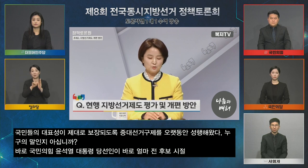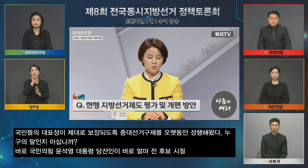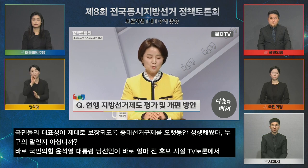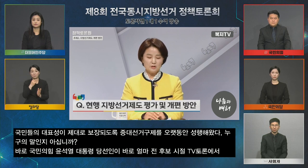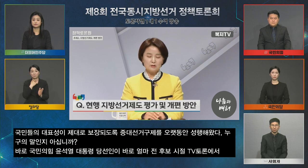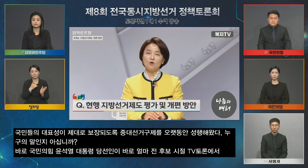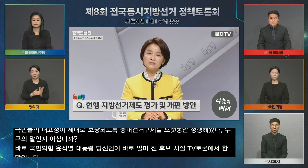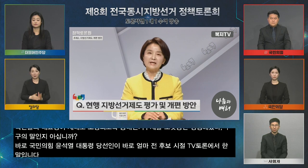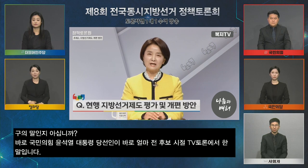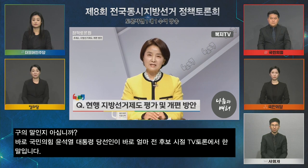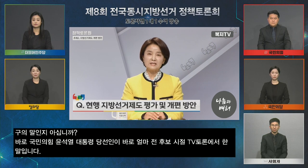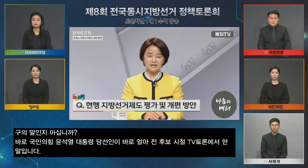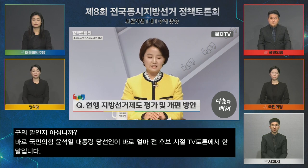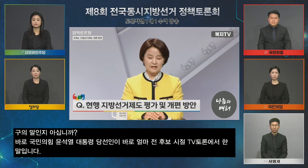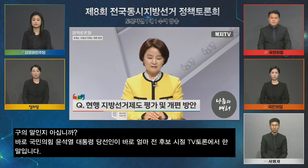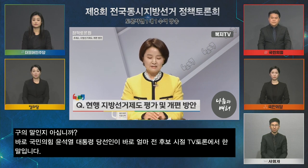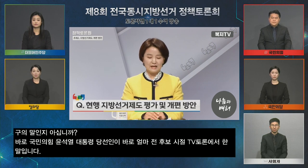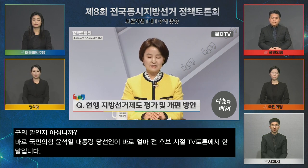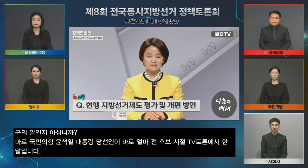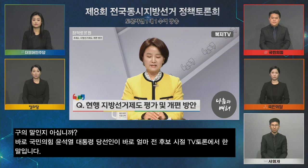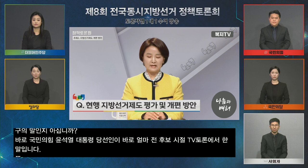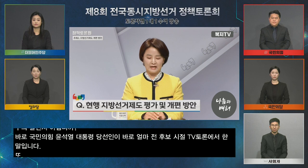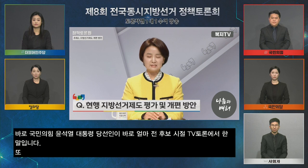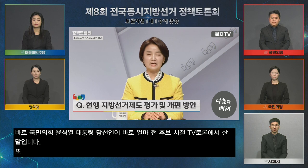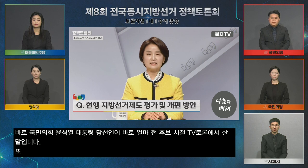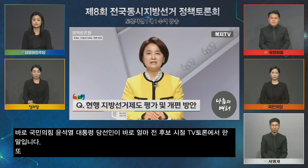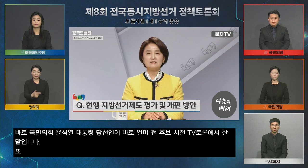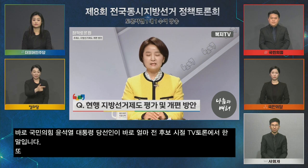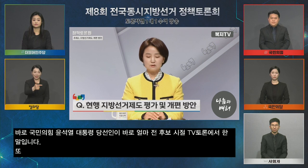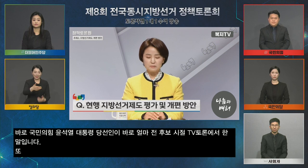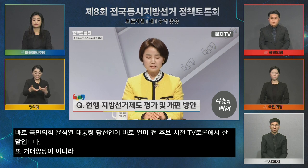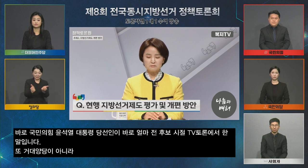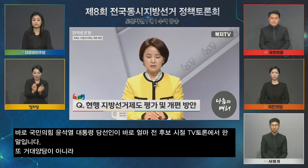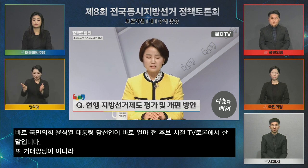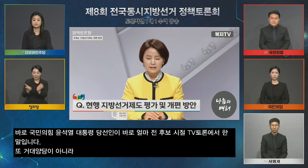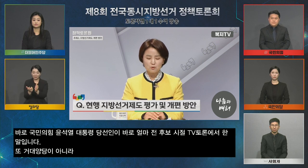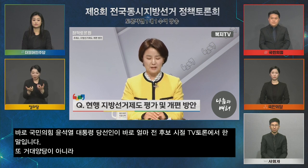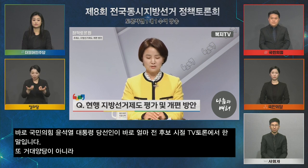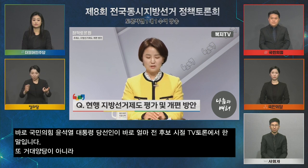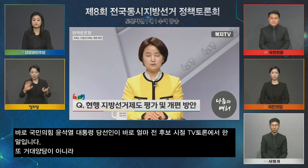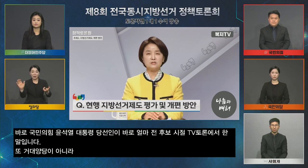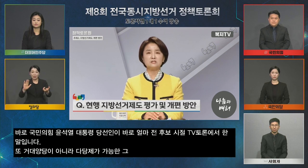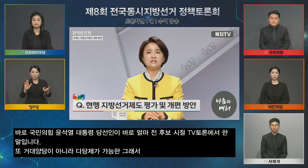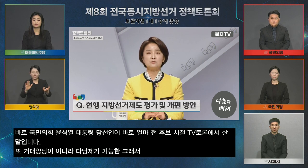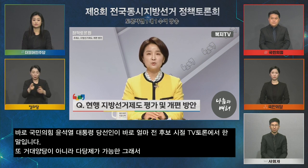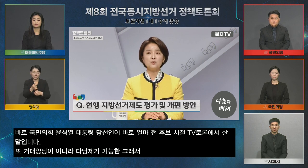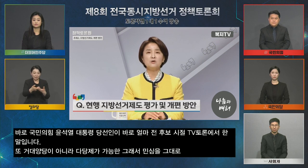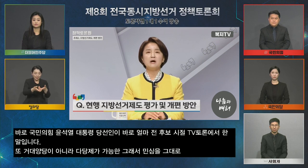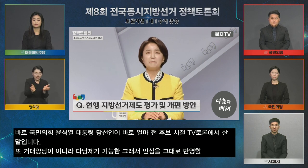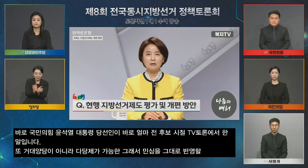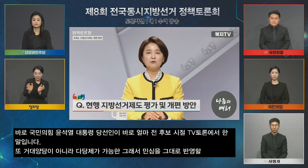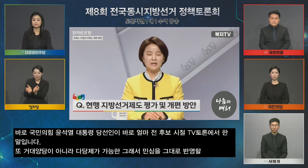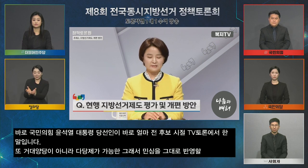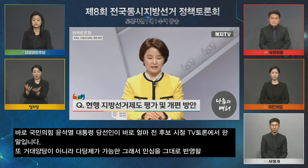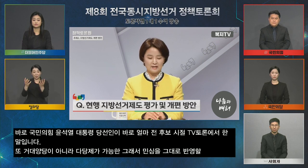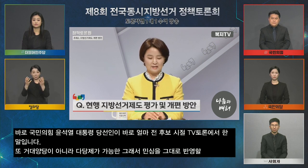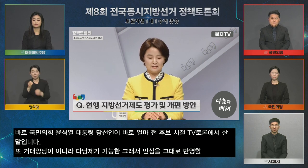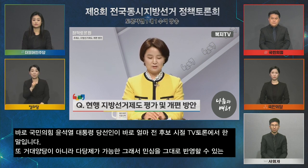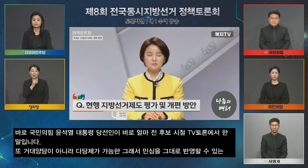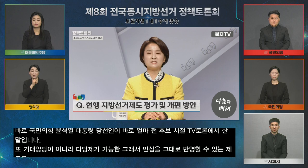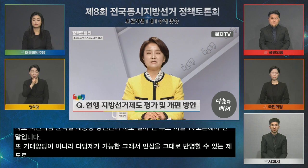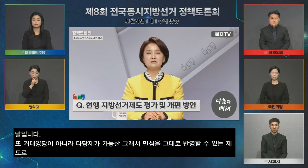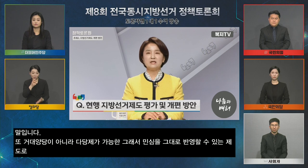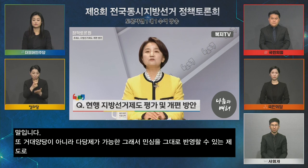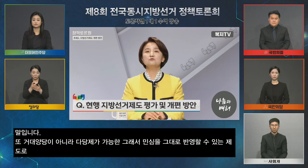또 거대 양당이 아니라 다당제가 가능한 그래서 민심을 그대로 반영할 수 있는 제도로 바꿔야 한다.